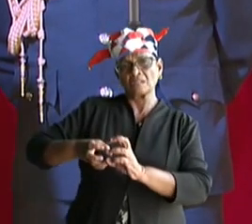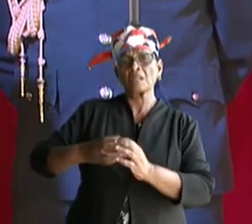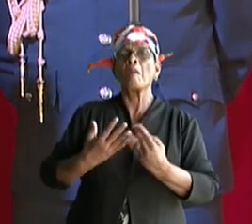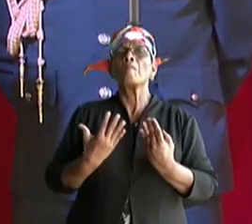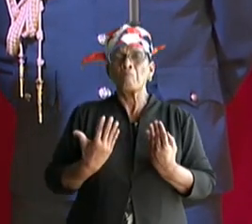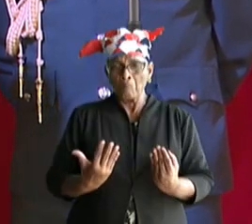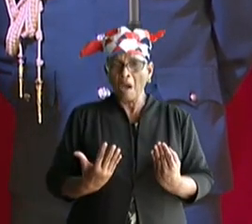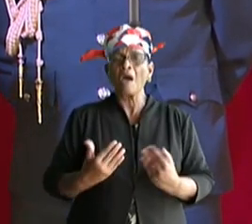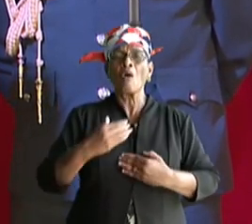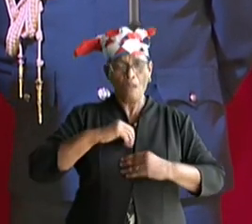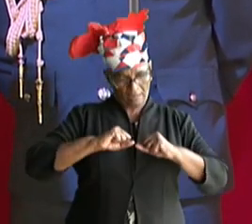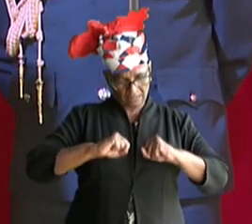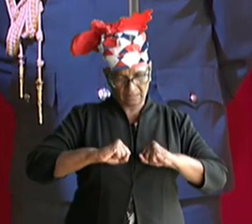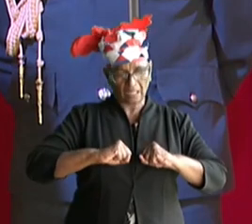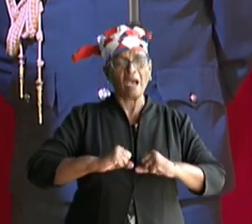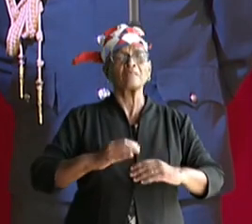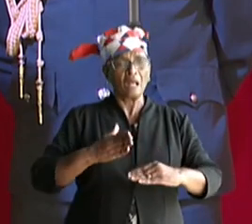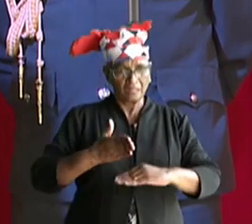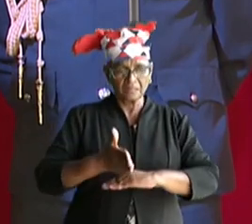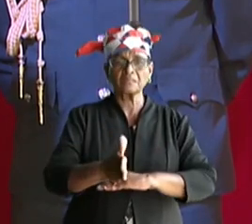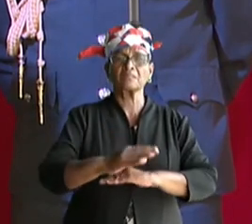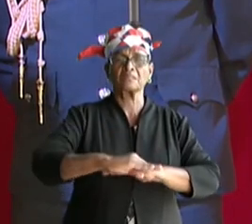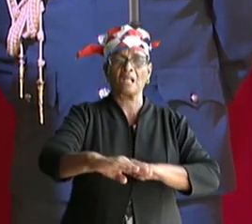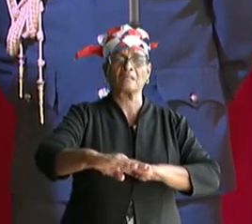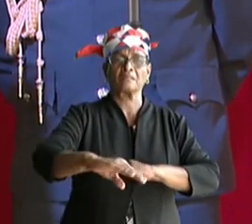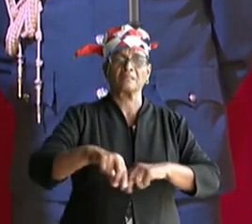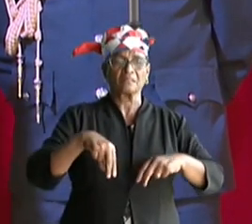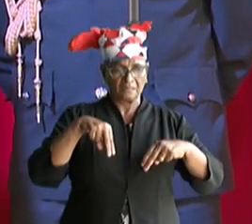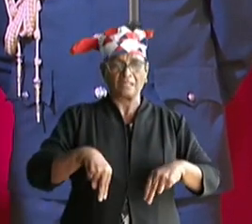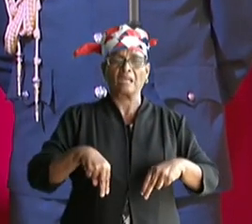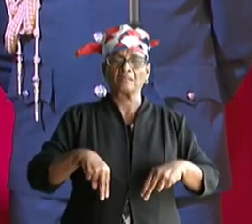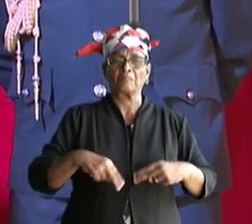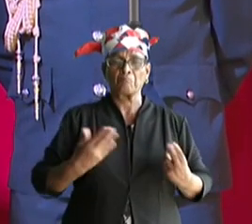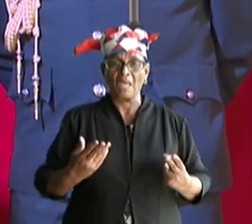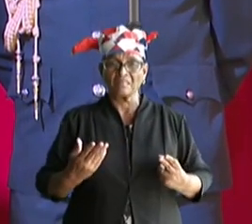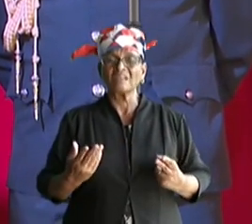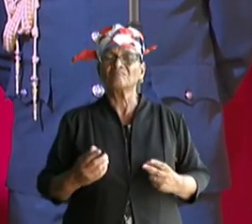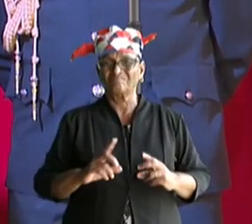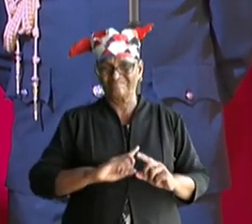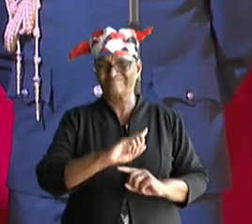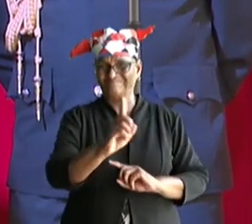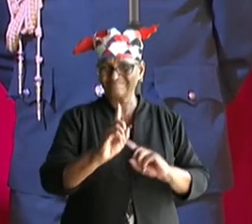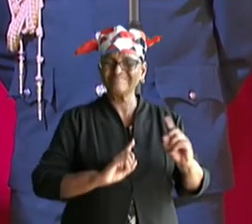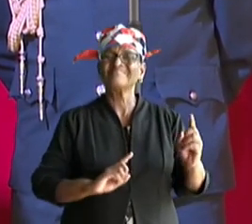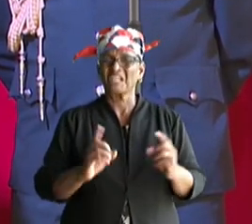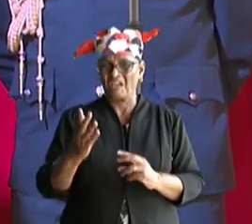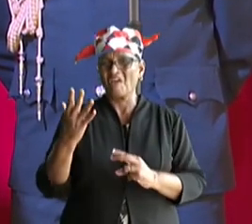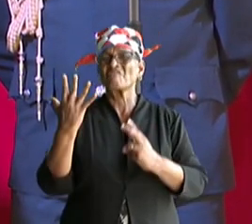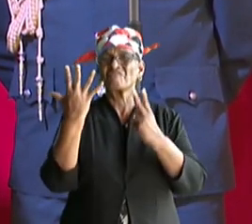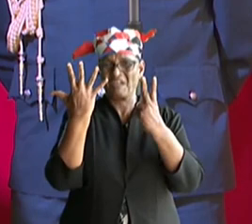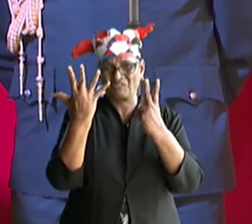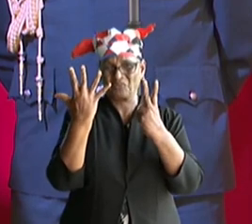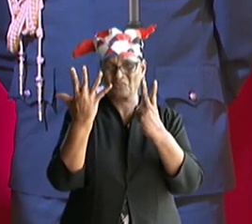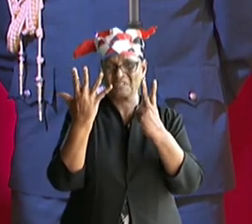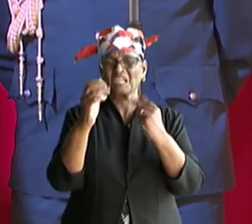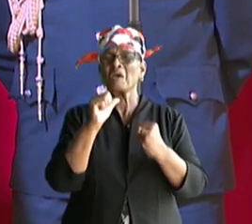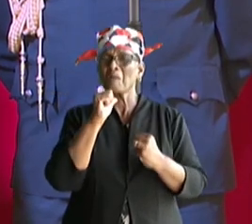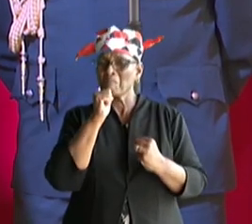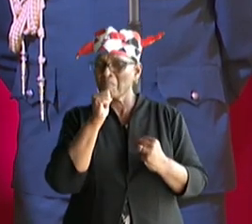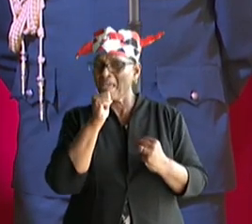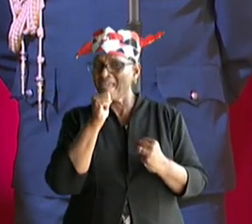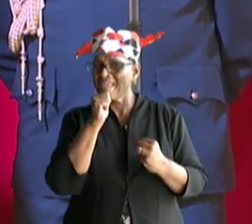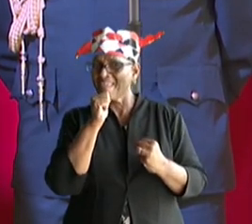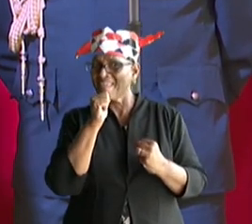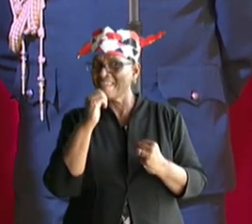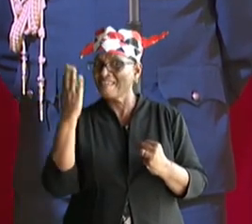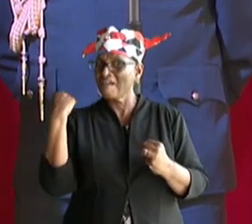staan er als land. En de internationale reacties na 25 mei laten zien